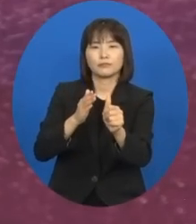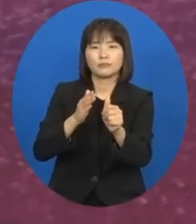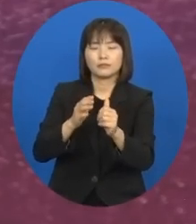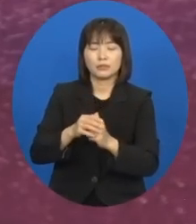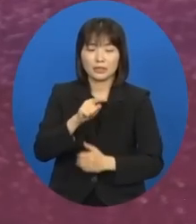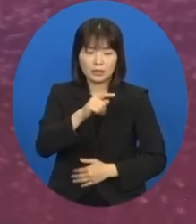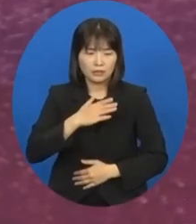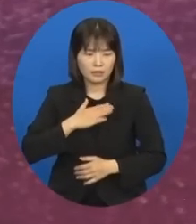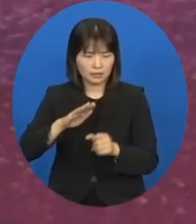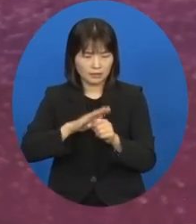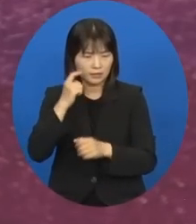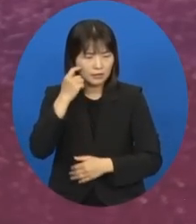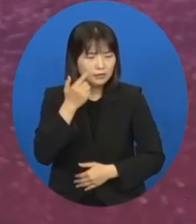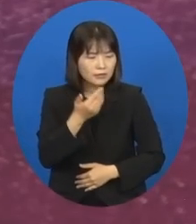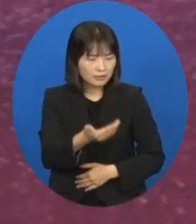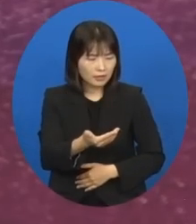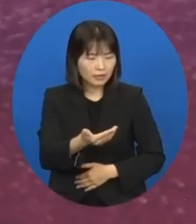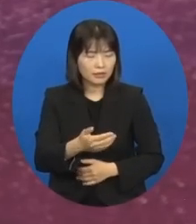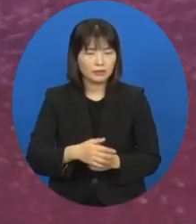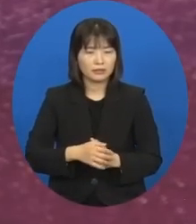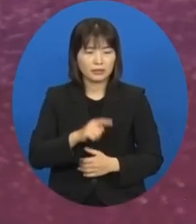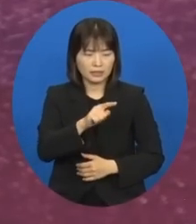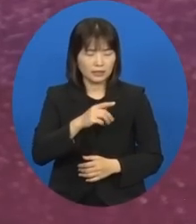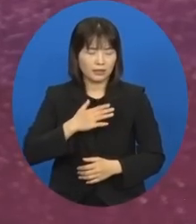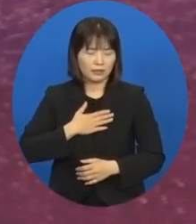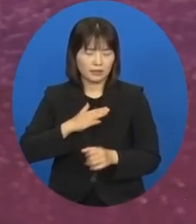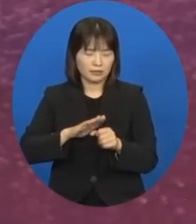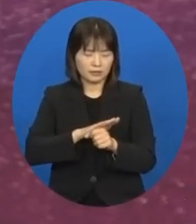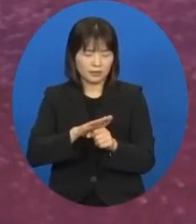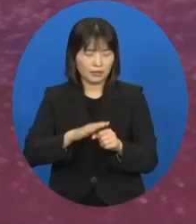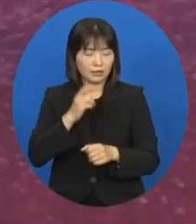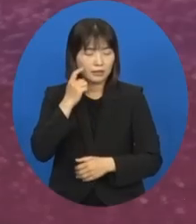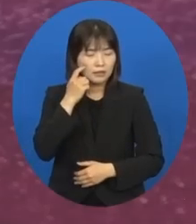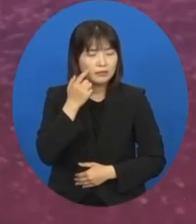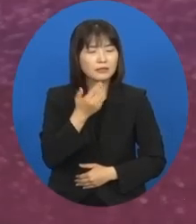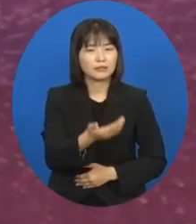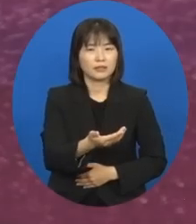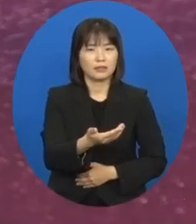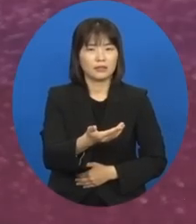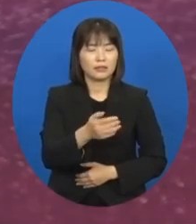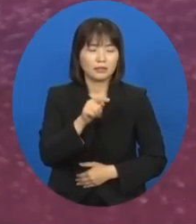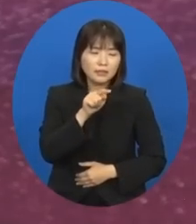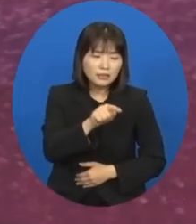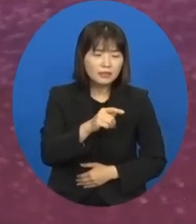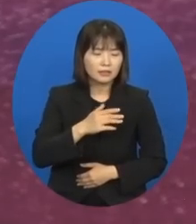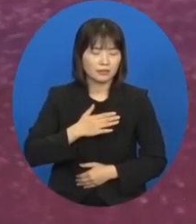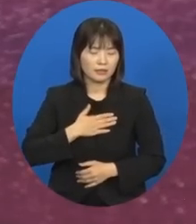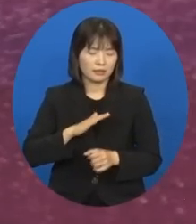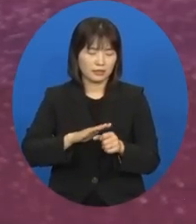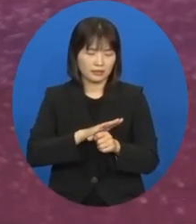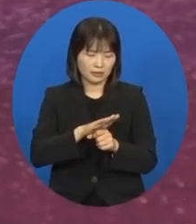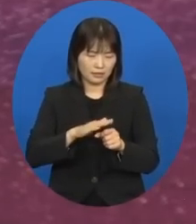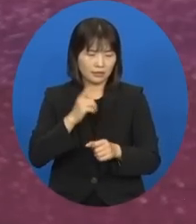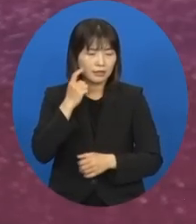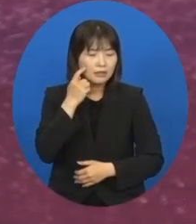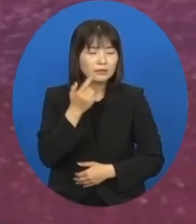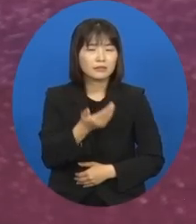나를 사랑하느냐 네가 나를 사랑하느냐 네가 나를 사랑하느냐